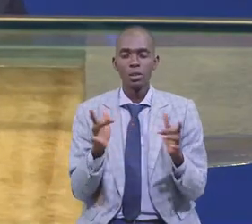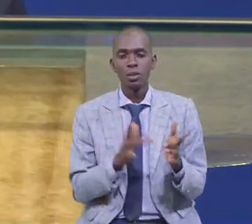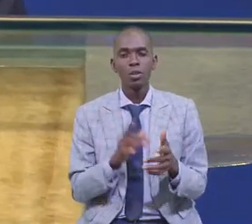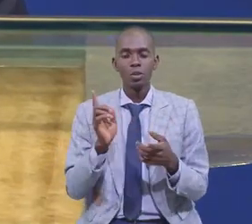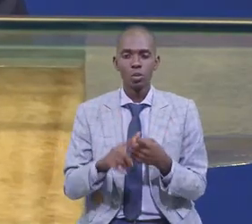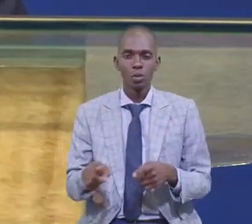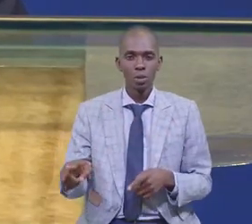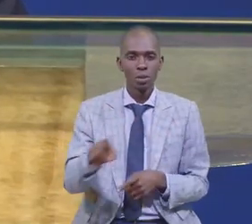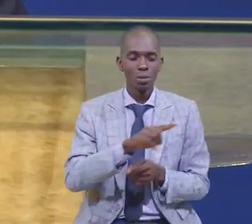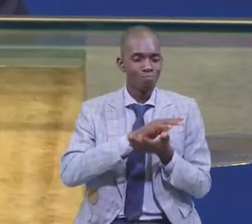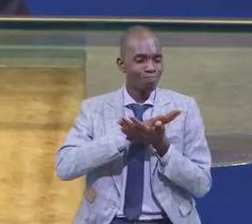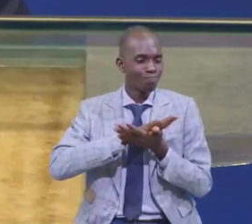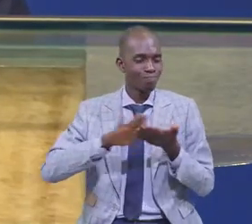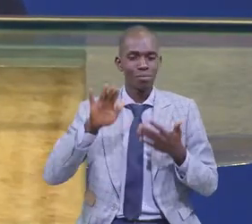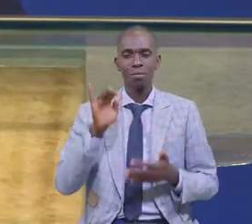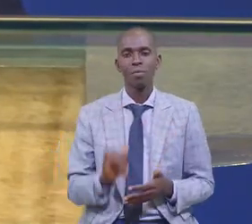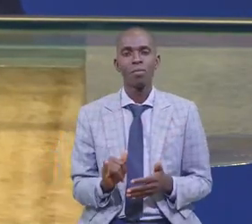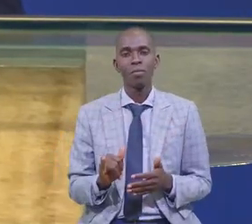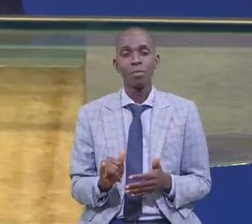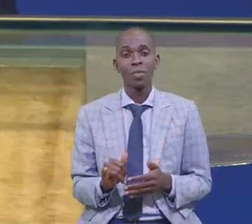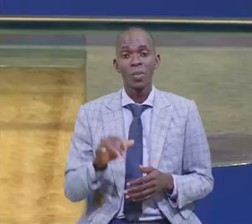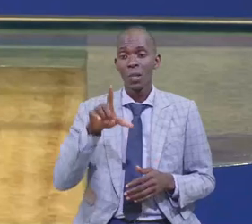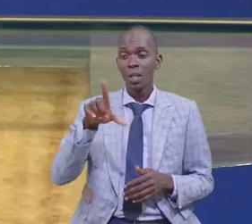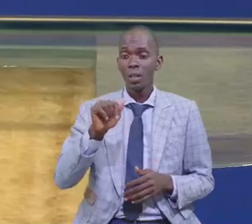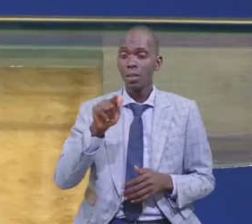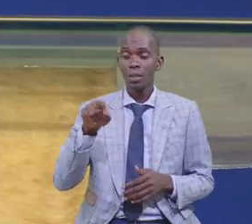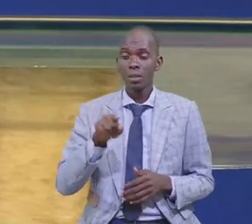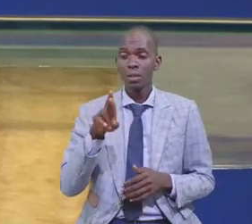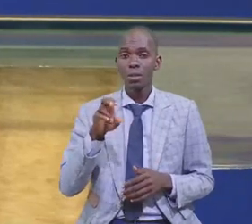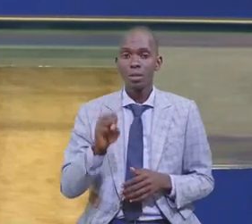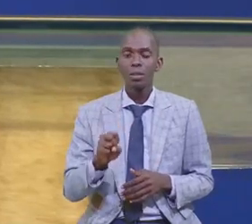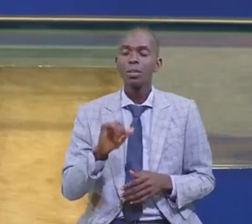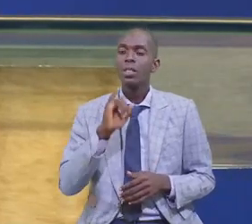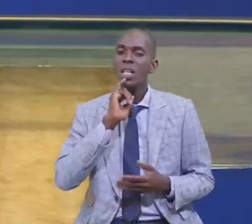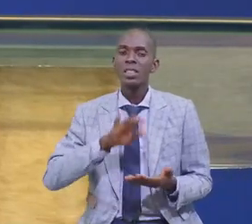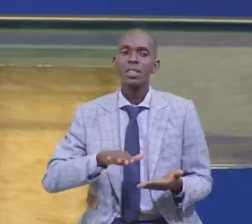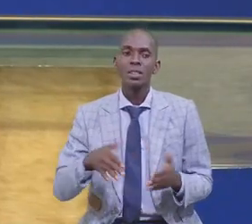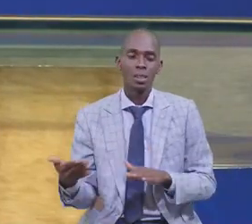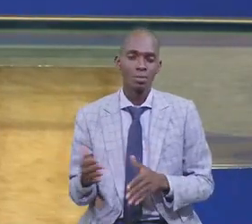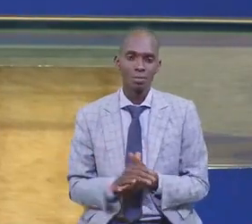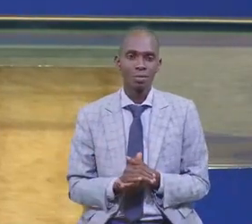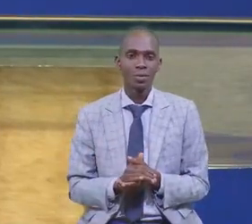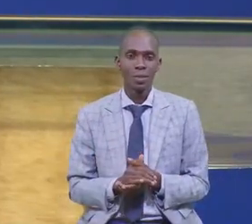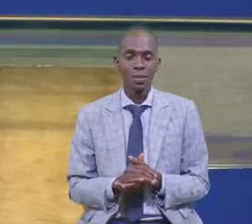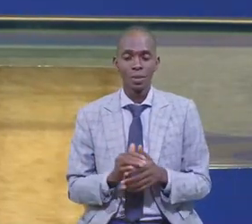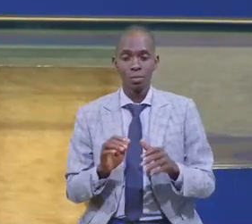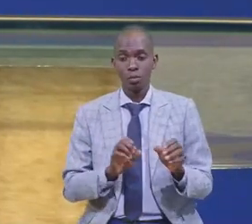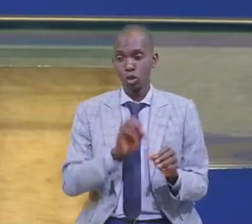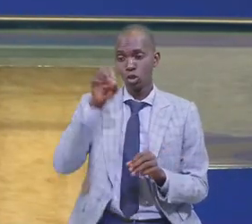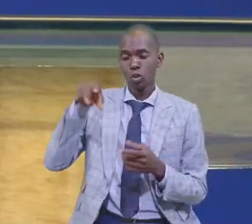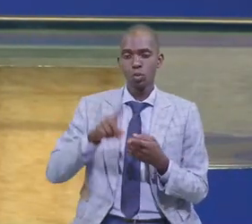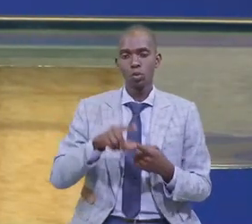Jésus leur dit ouvertement, Lazare est mort. Allons au